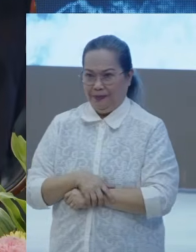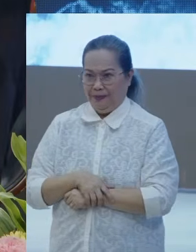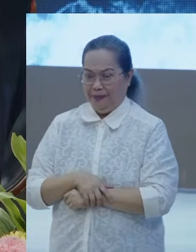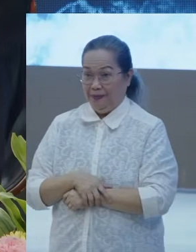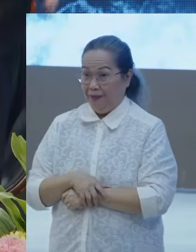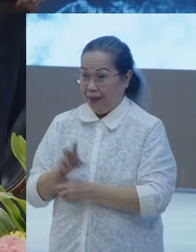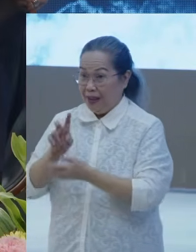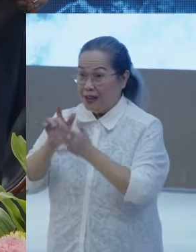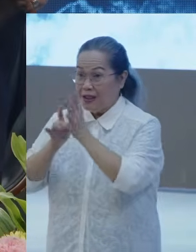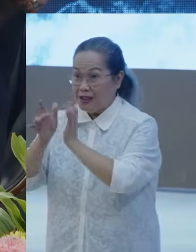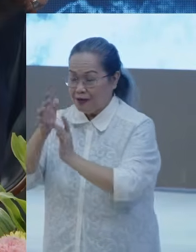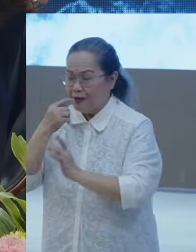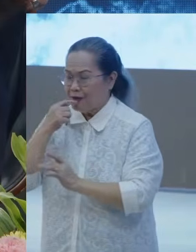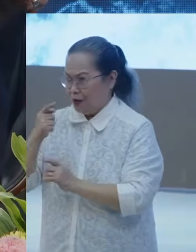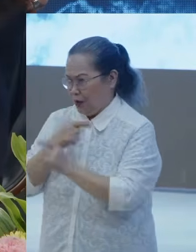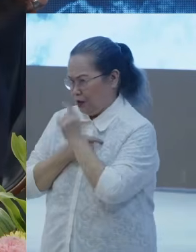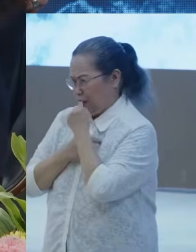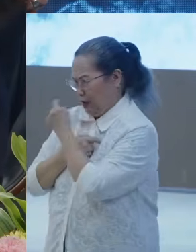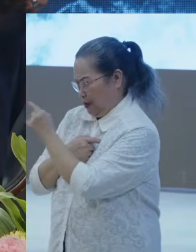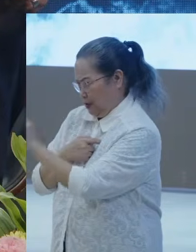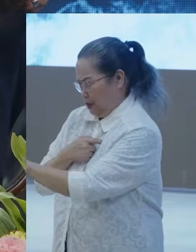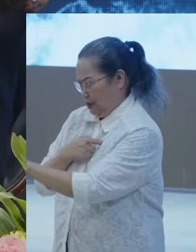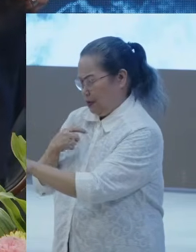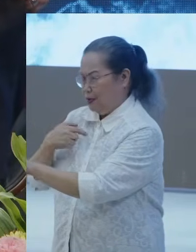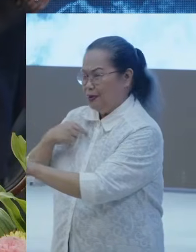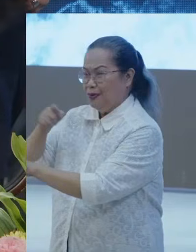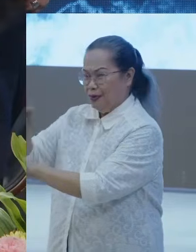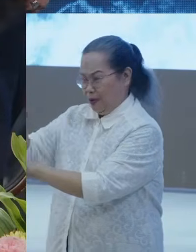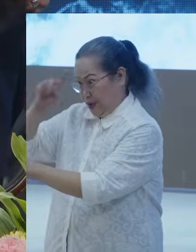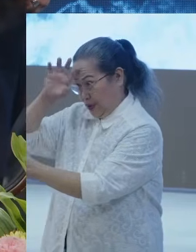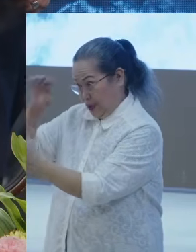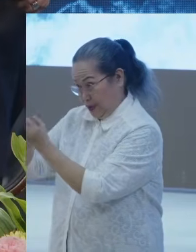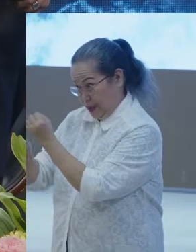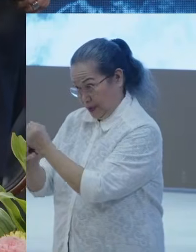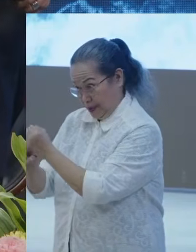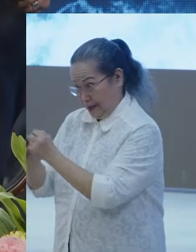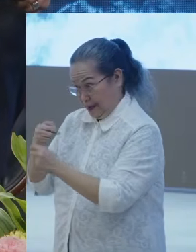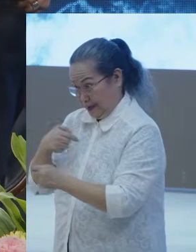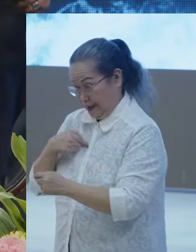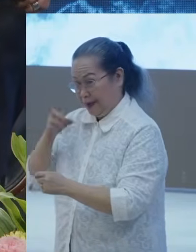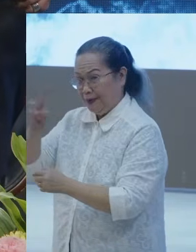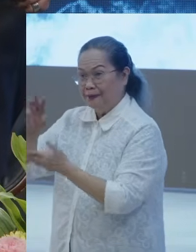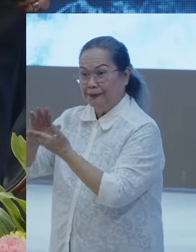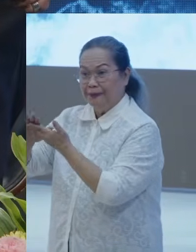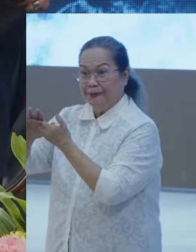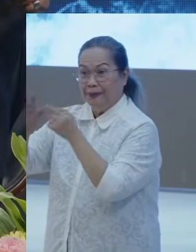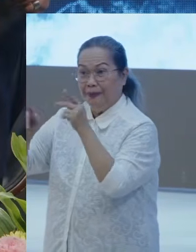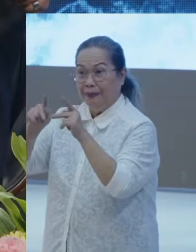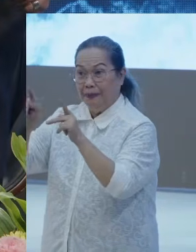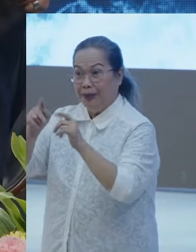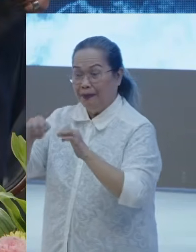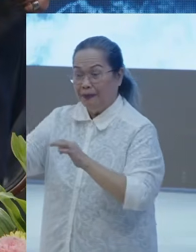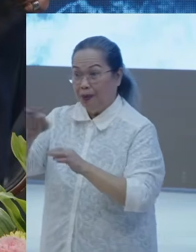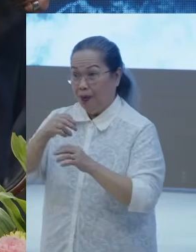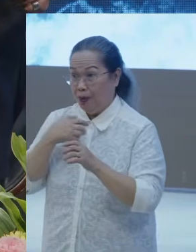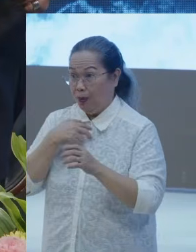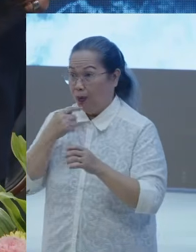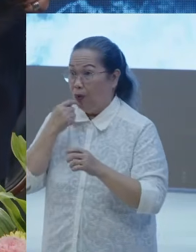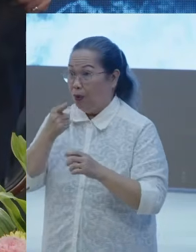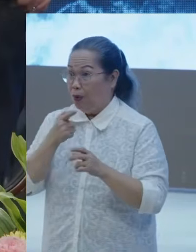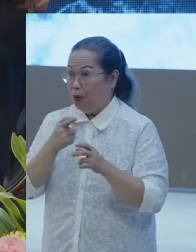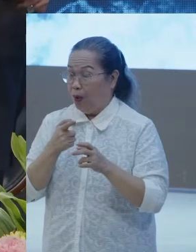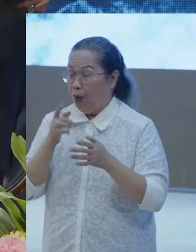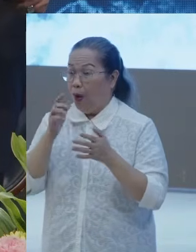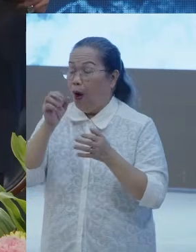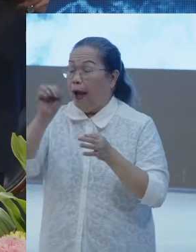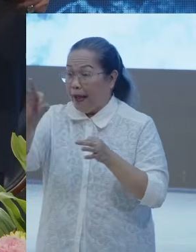sa verse 31, therefore I tell you, every sin and blasphemy will be forgiven people, but the blasphemy against the Spirit will not be